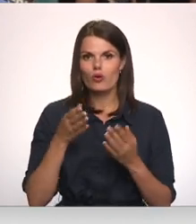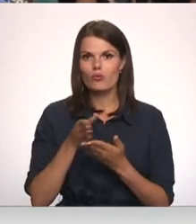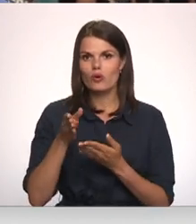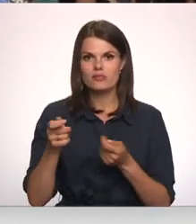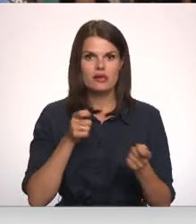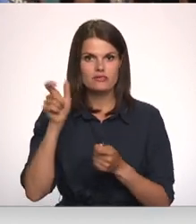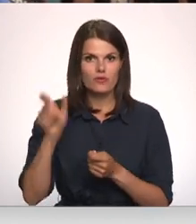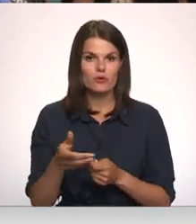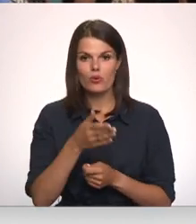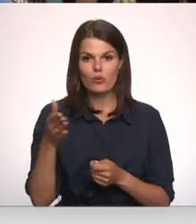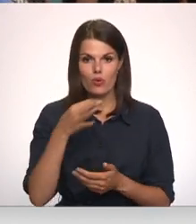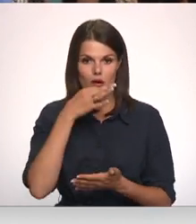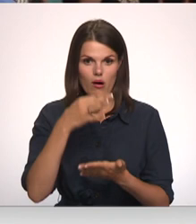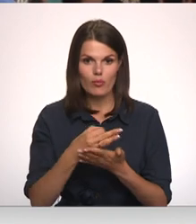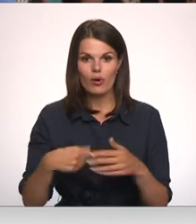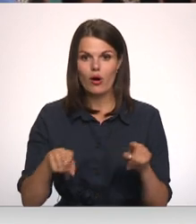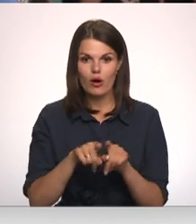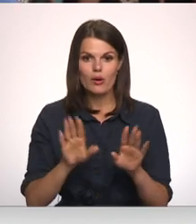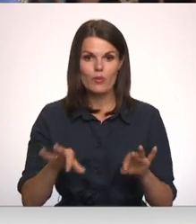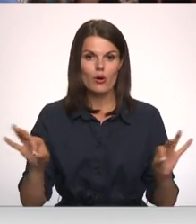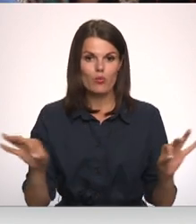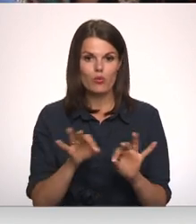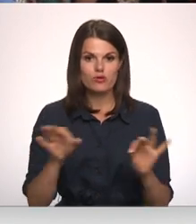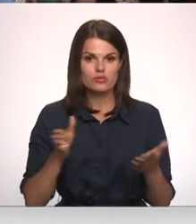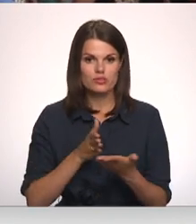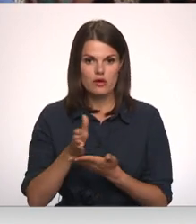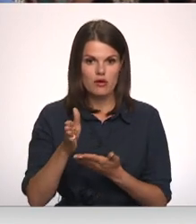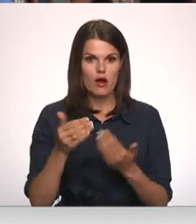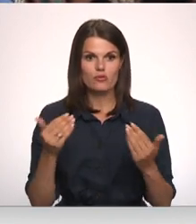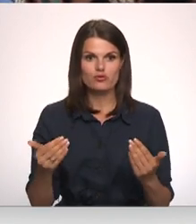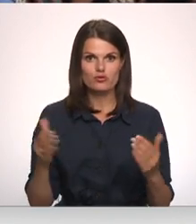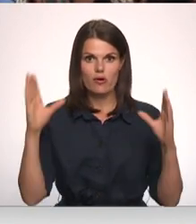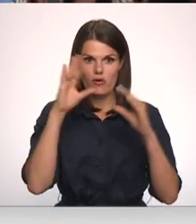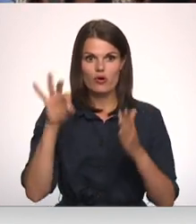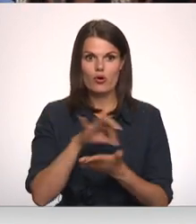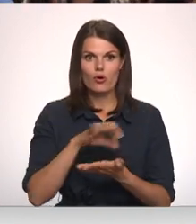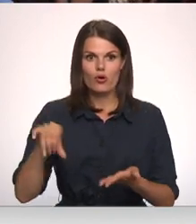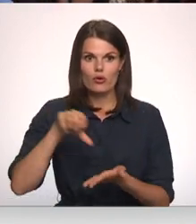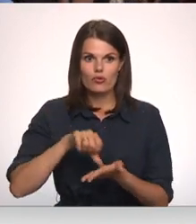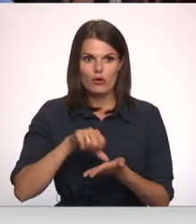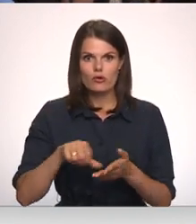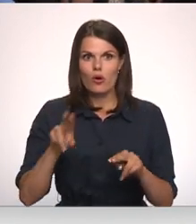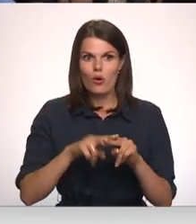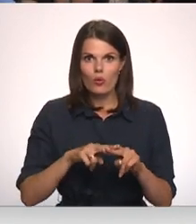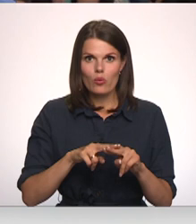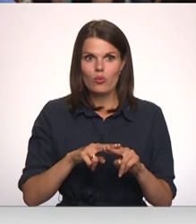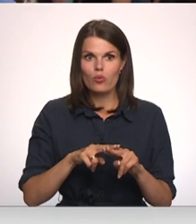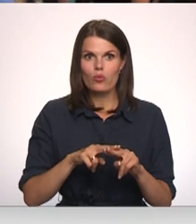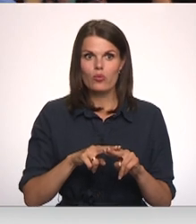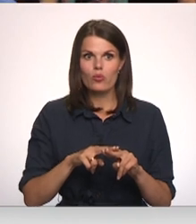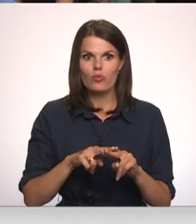arī atbildat par muzikālo pusi šovakar gaidāmajam koncertu uzvedumam un arī par